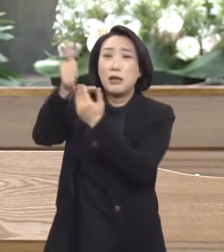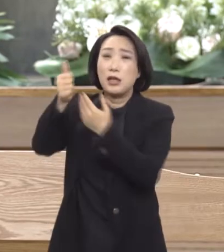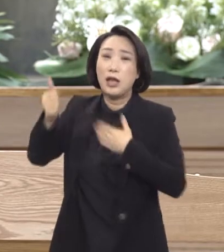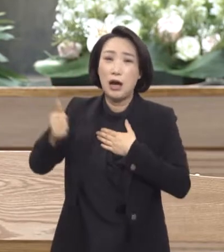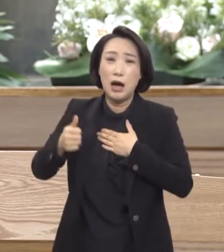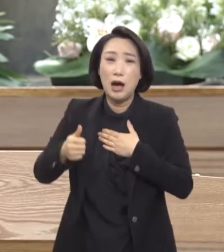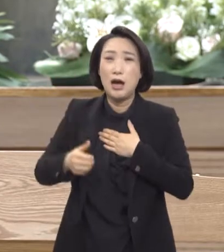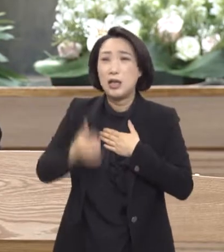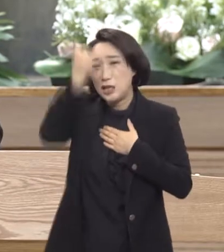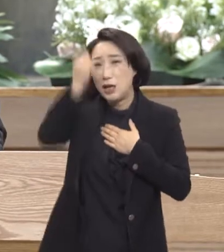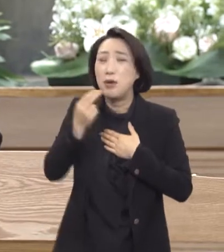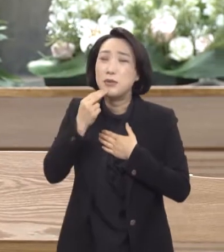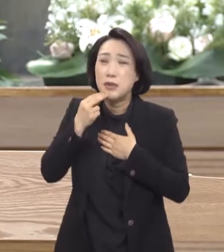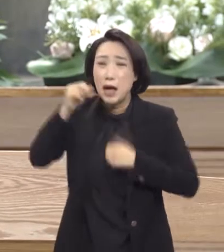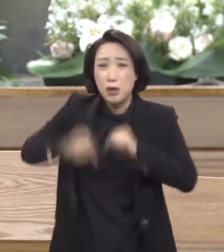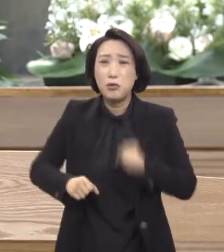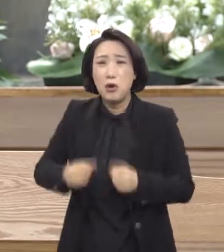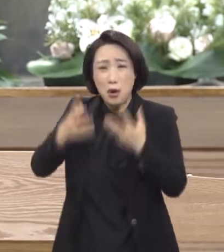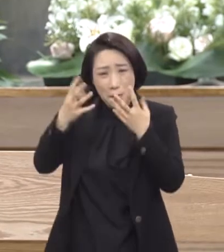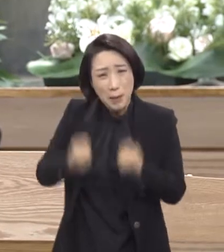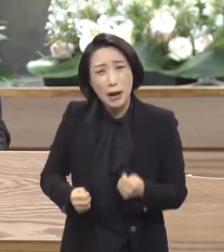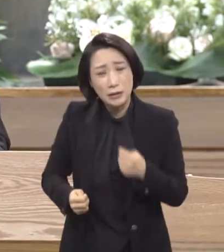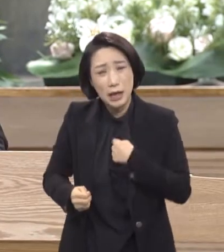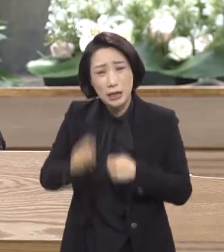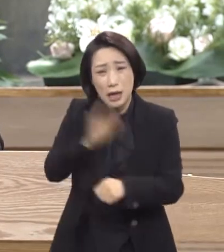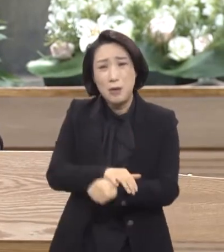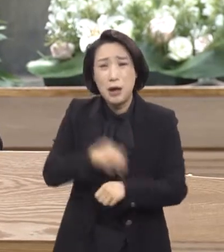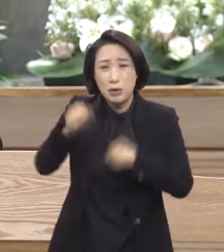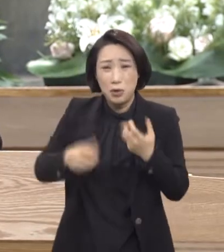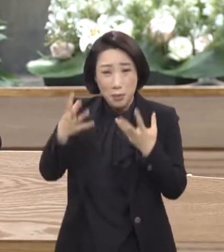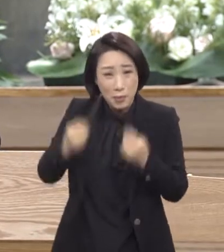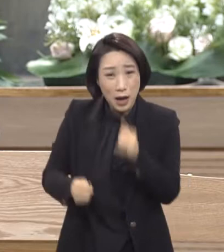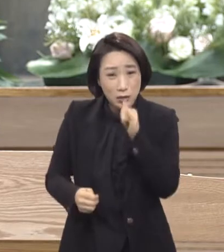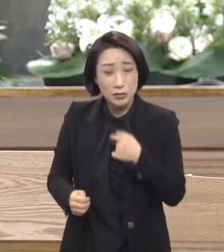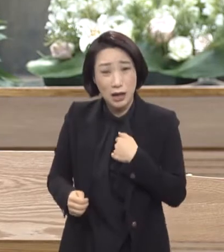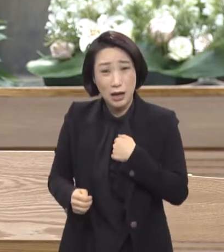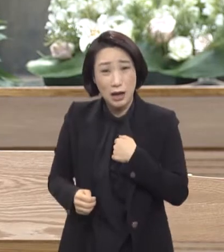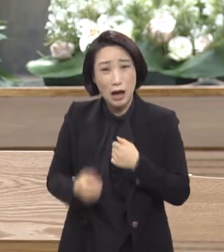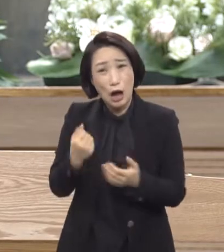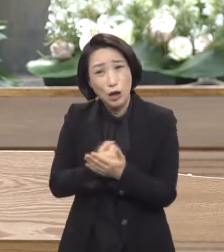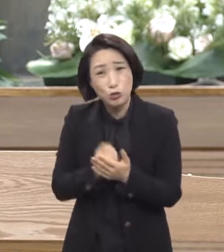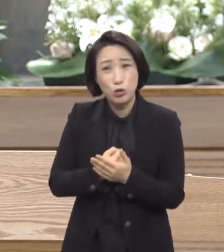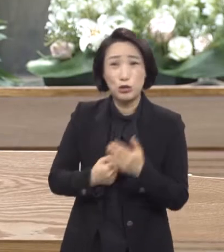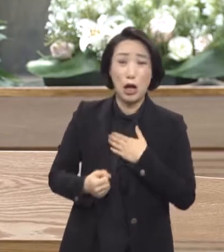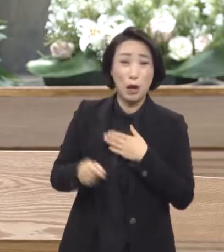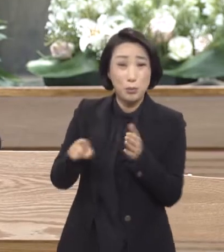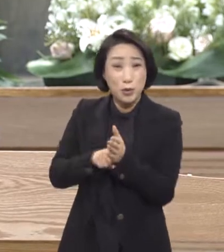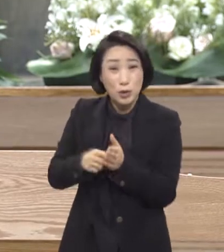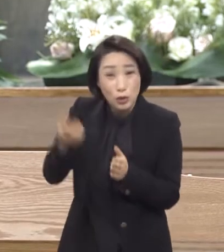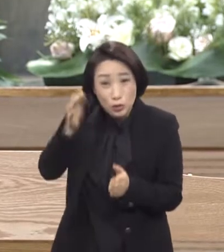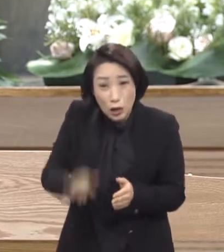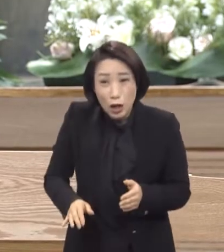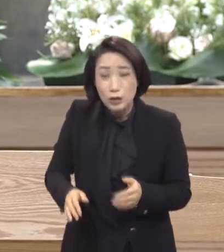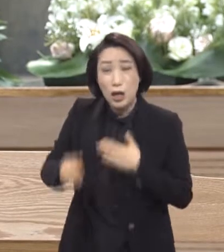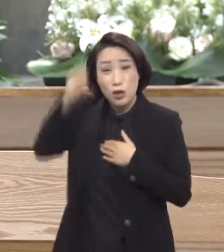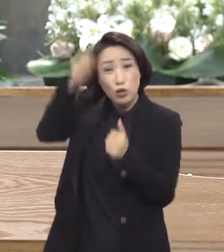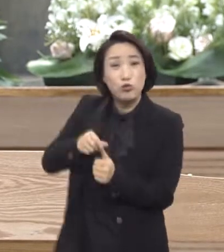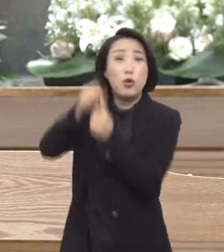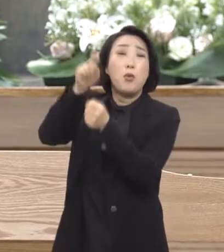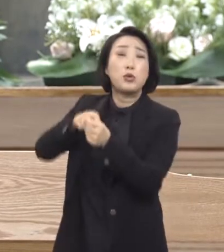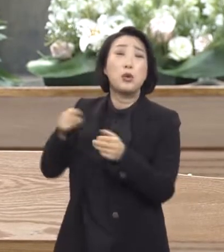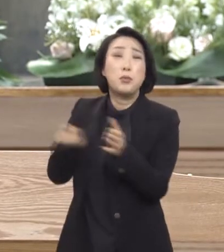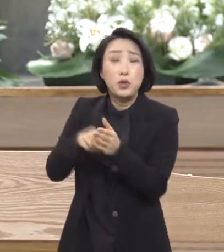얼마나 버리장머리 없이 행동했으며 잘못 행동했으며, 내가 아쉬워서 믿는데 살고 싶어